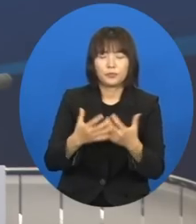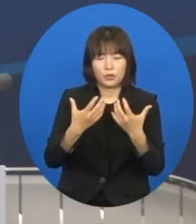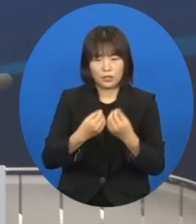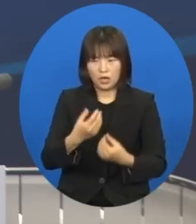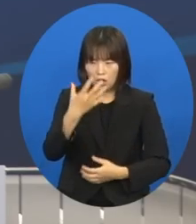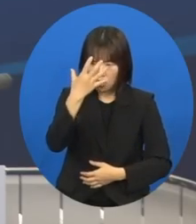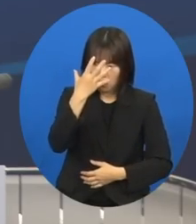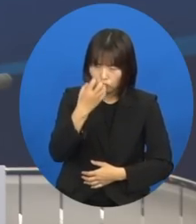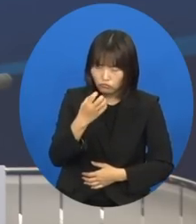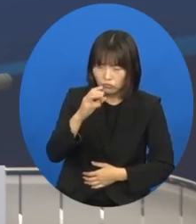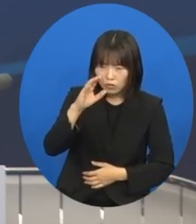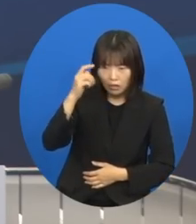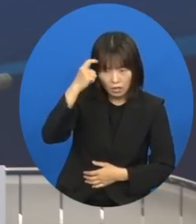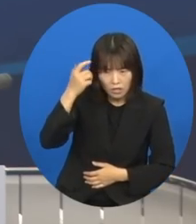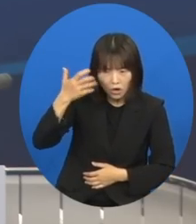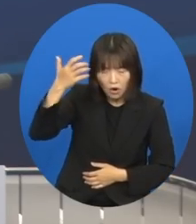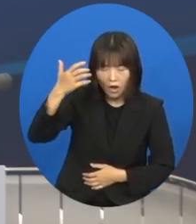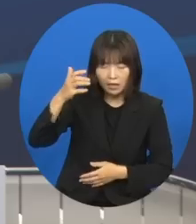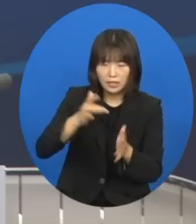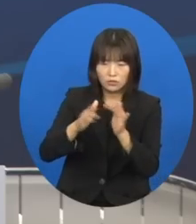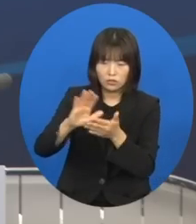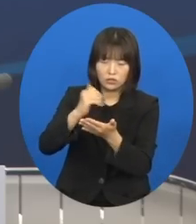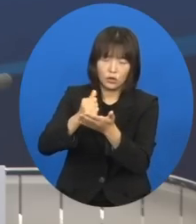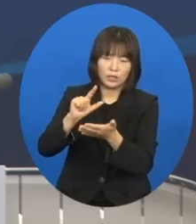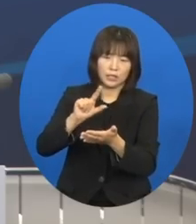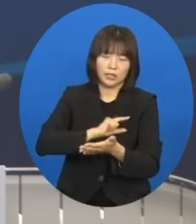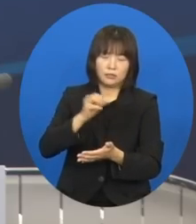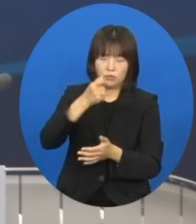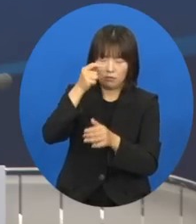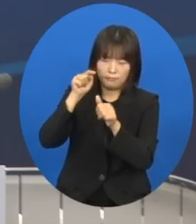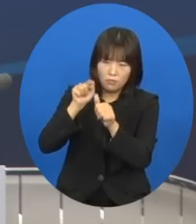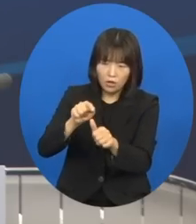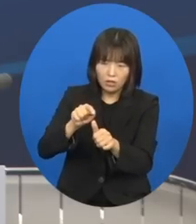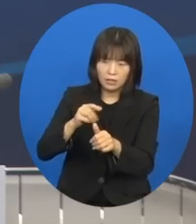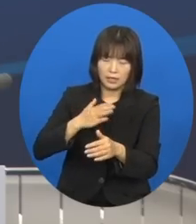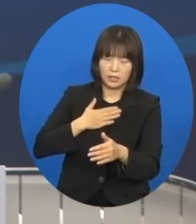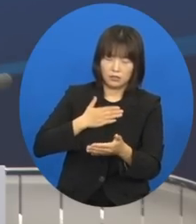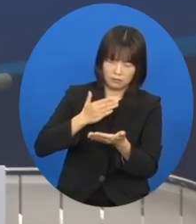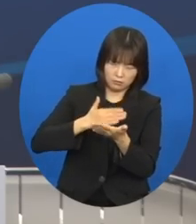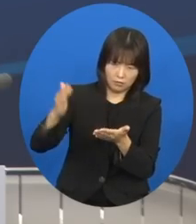그리스도 이름으로 명하노니 내게서 떠나갈지어다, 대적합니다.